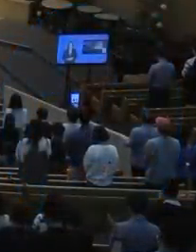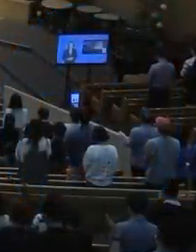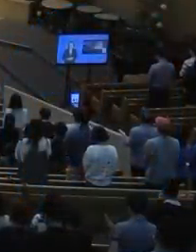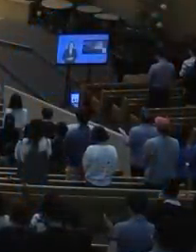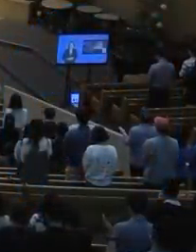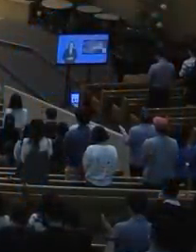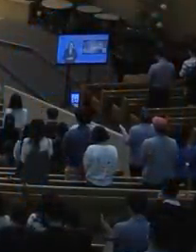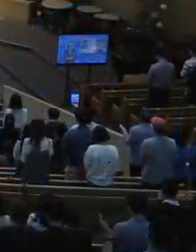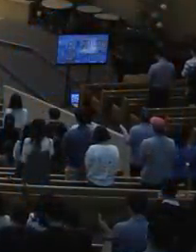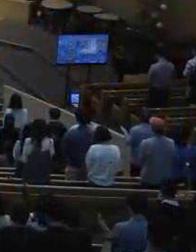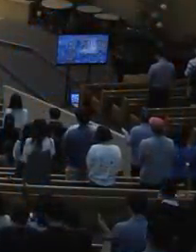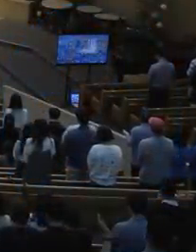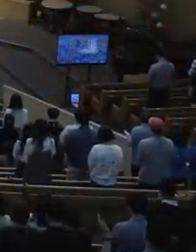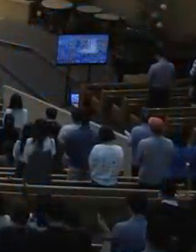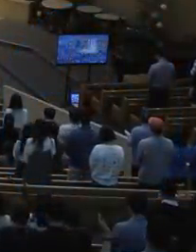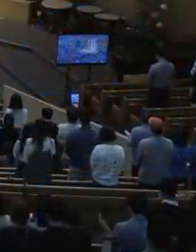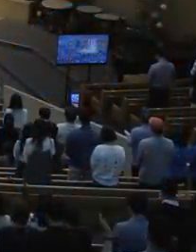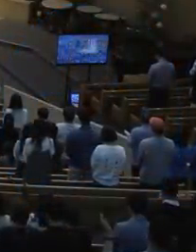살아야 되요